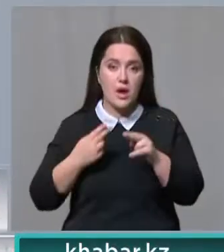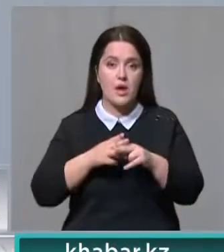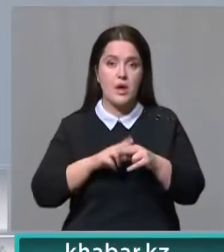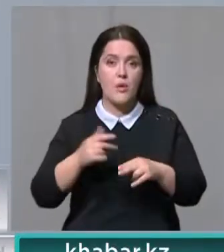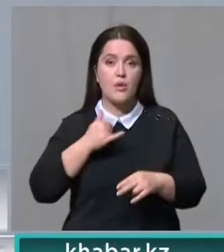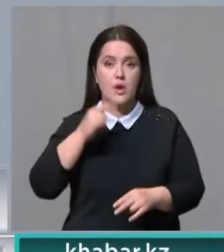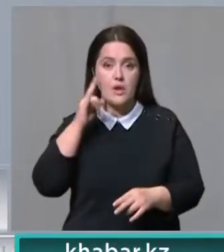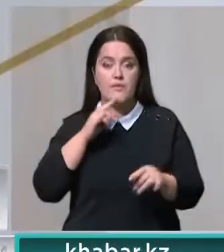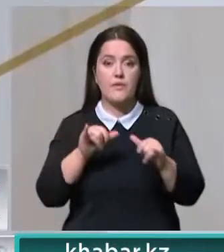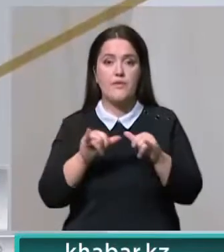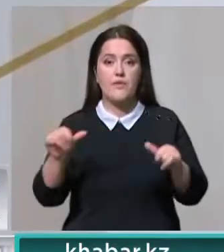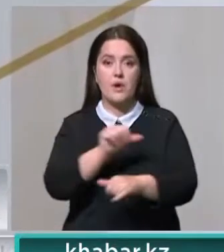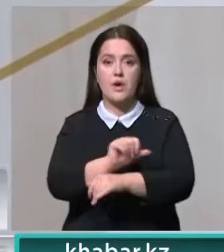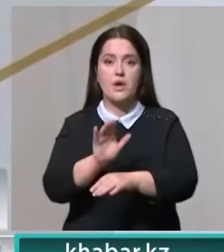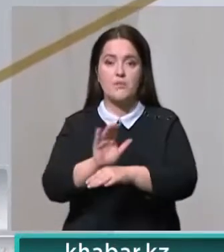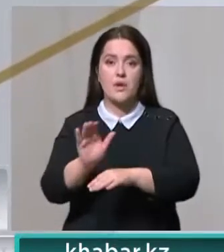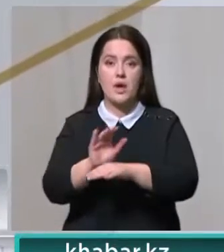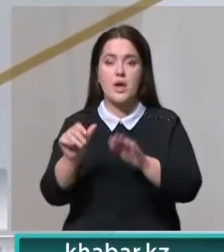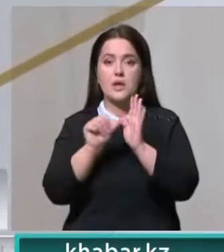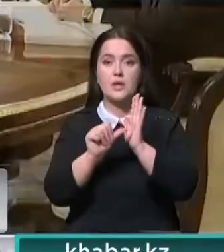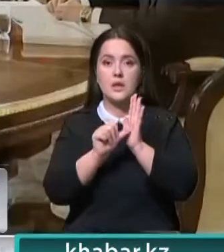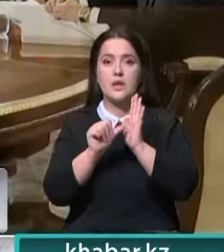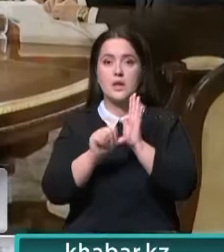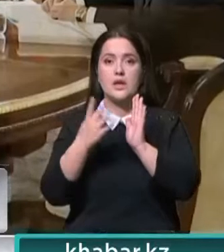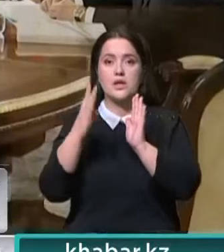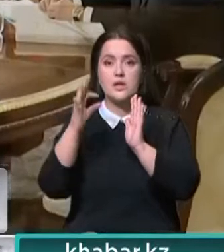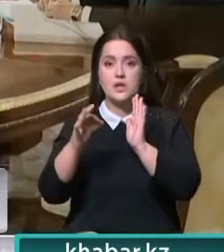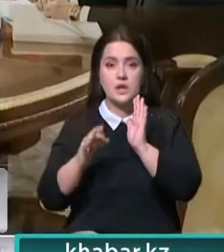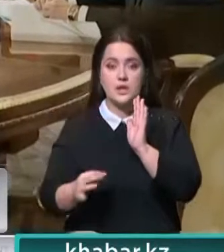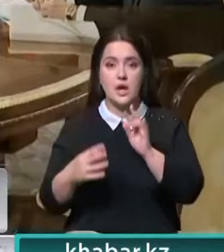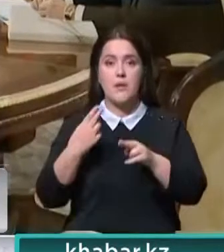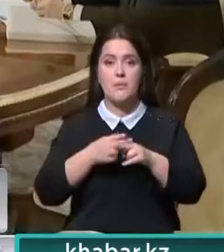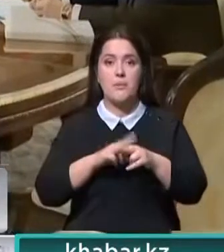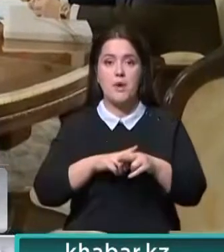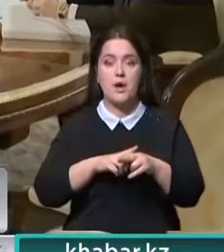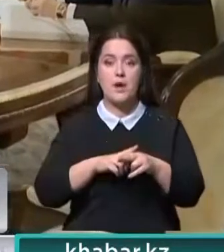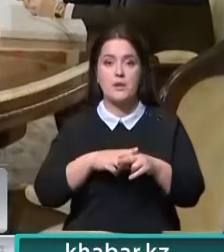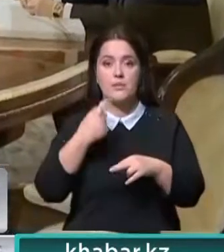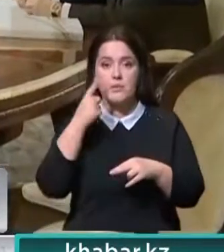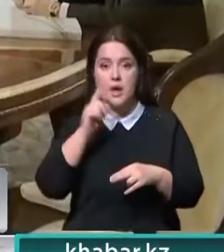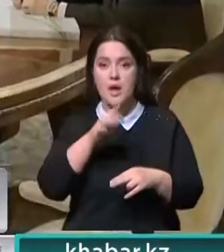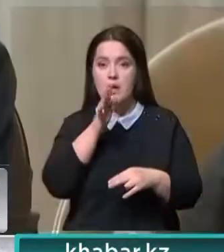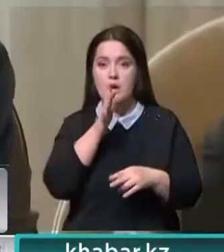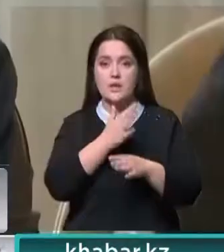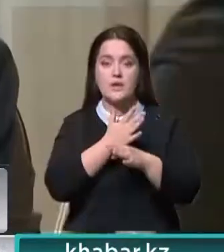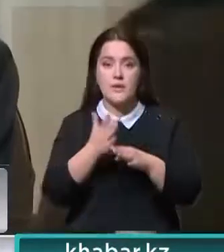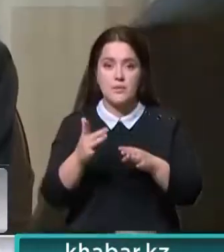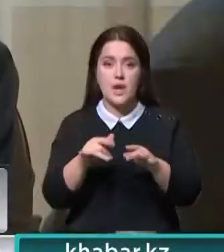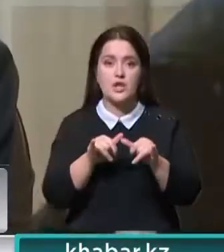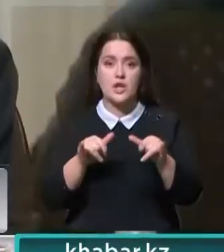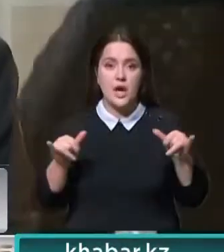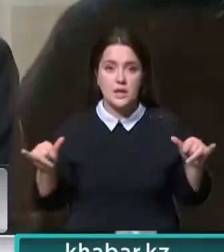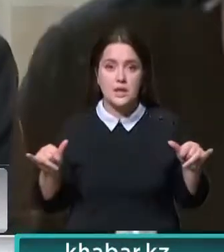В целом же наша республика увеличила экспорт обработанной продукции на 64%. И при этом номенклатура со